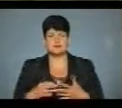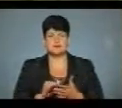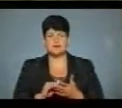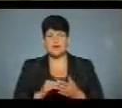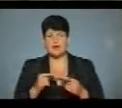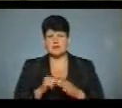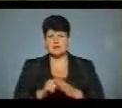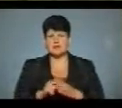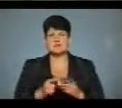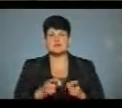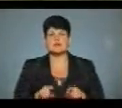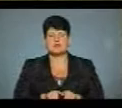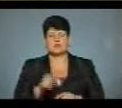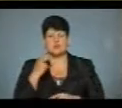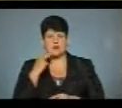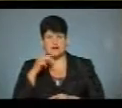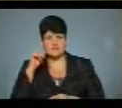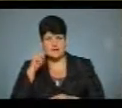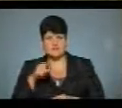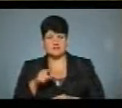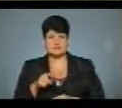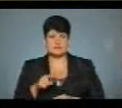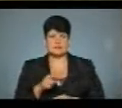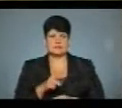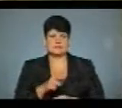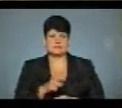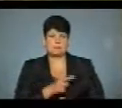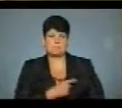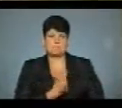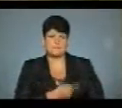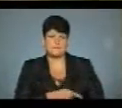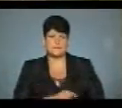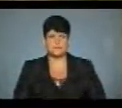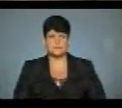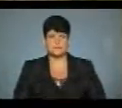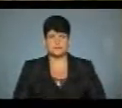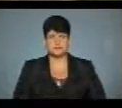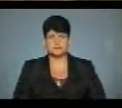Також у програмі вдосконалення навичок тактичної медицини.